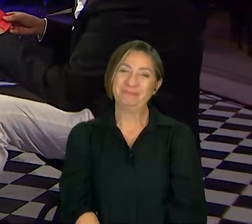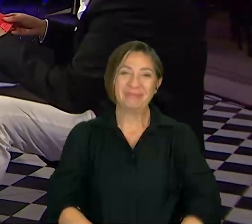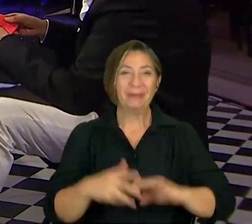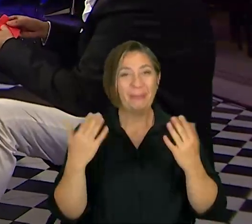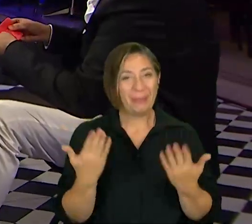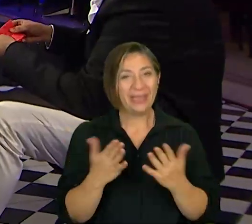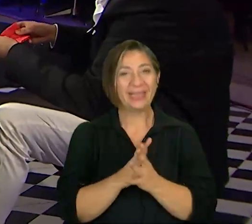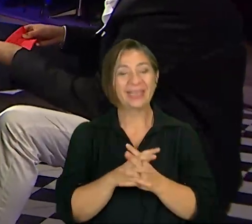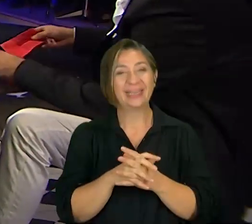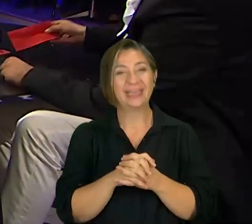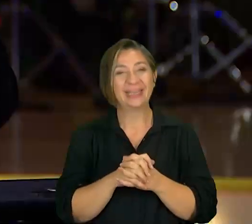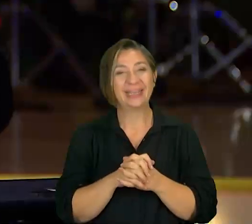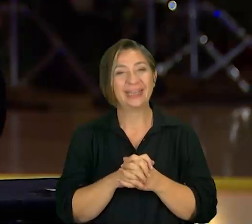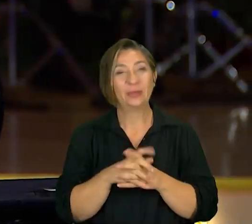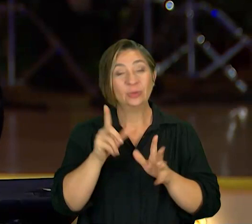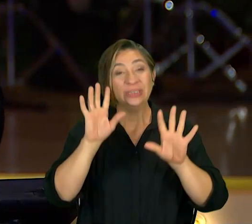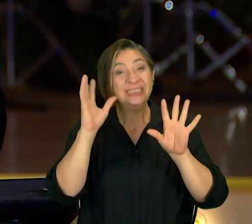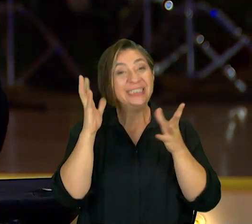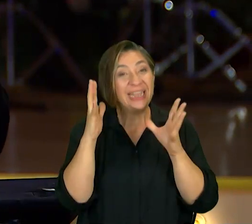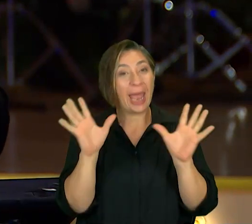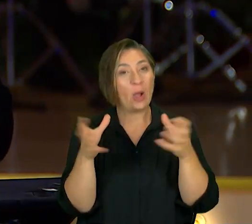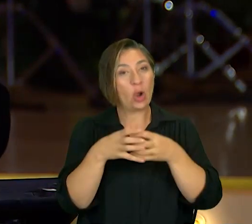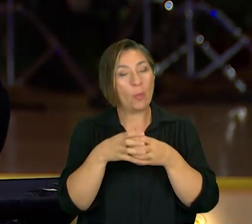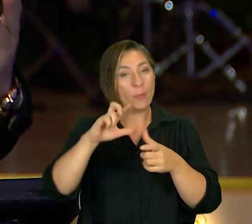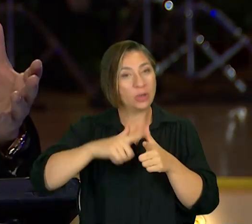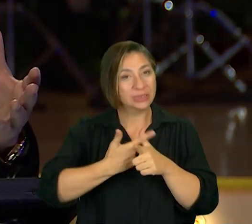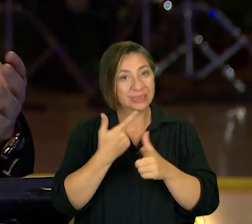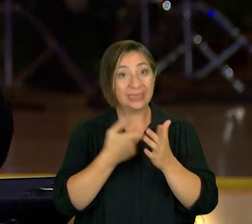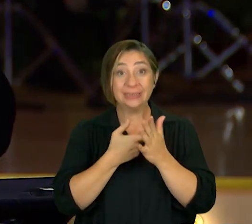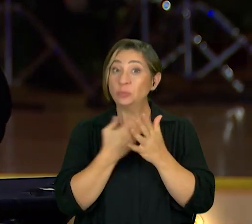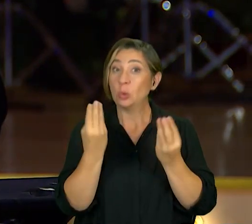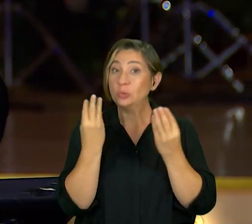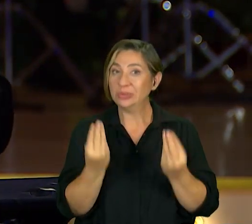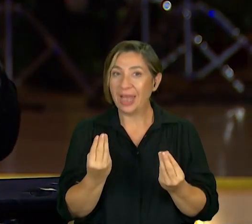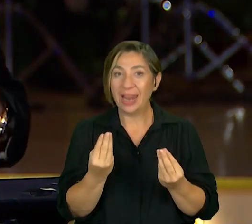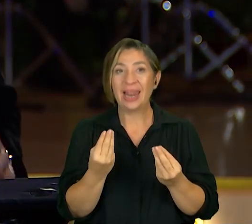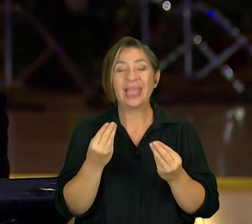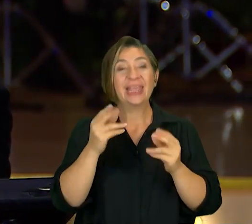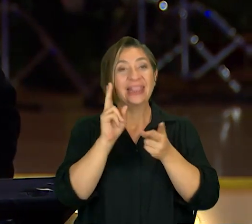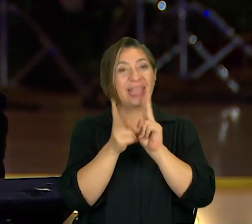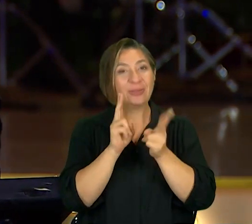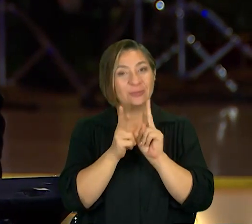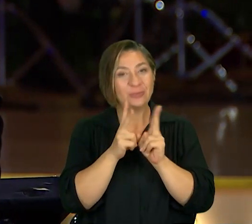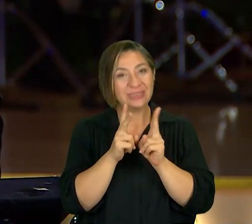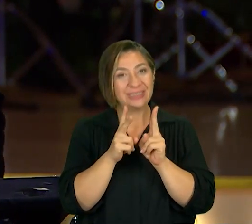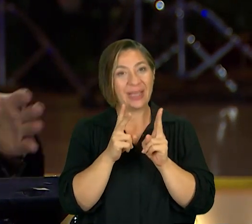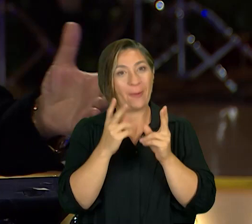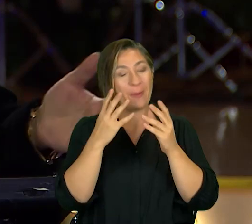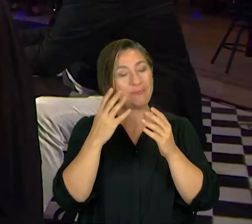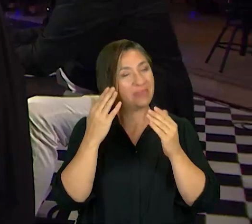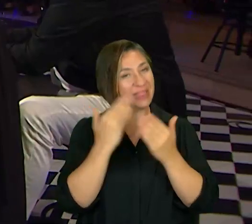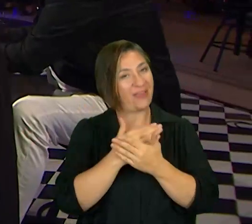Peki şimdi bu Çılgınlar Kulübü projesi bir kere isim çok güzel. Ayrıca da tiyatromuza da mal olmuş bir